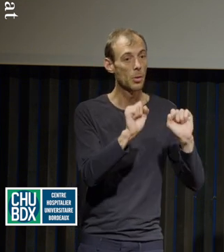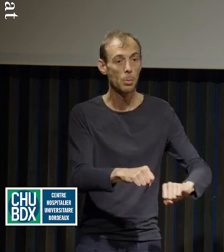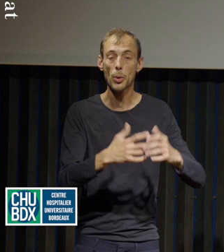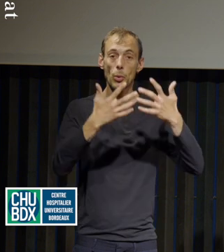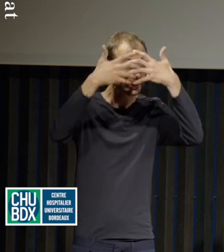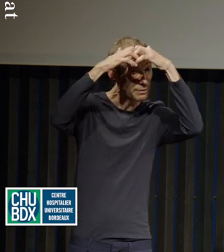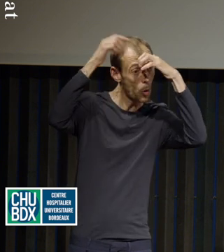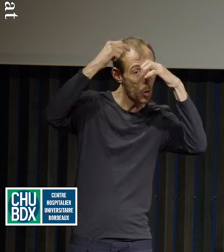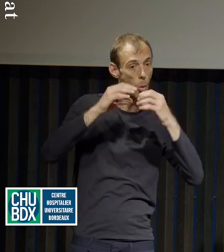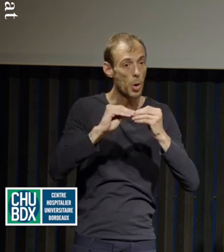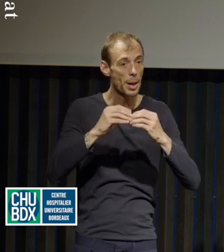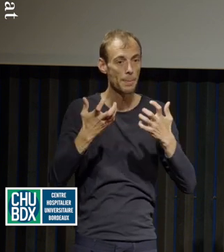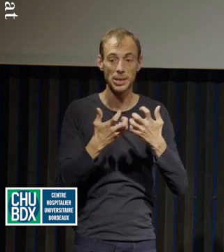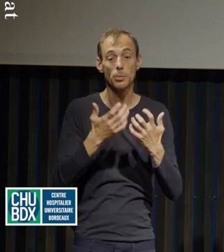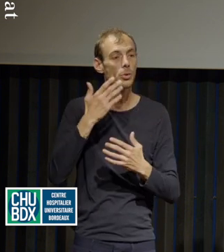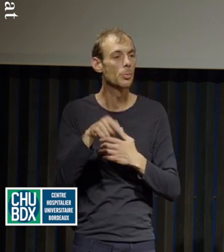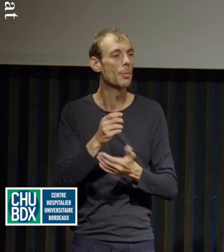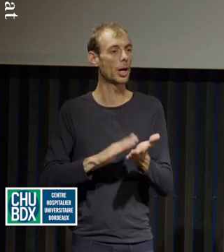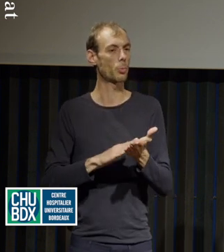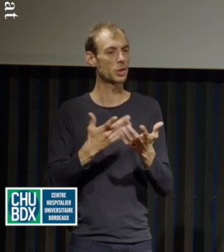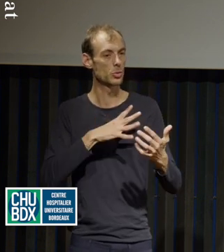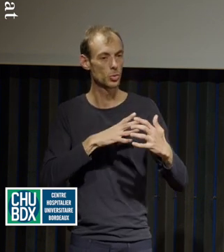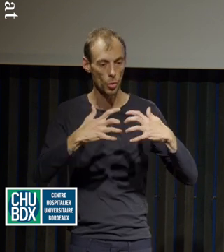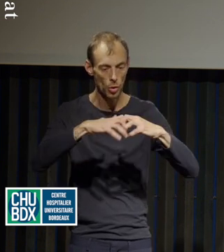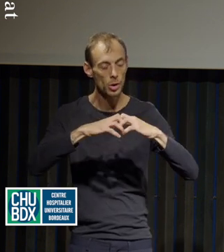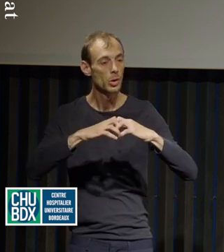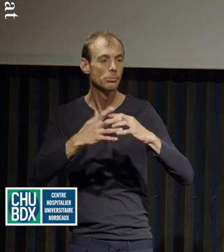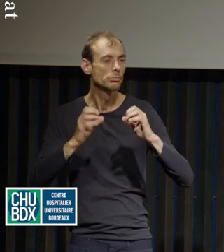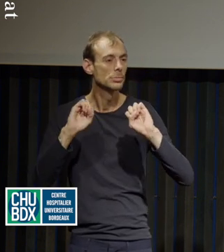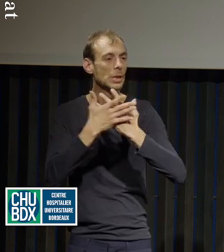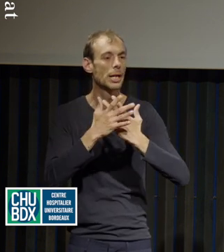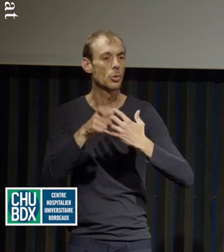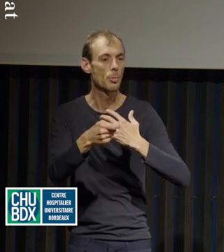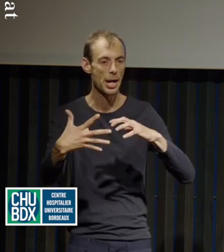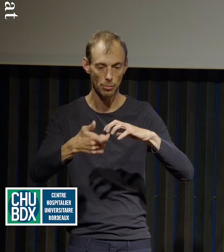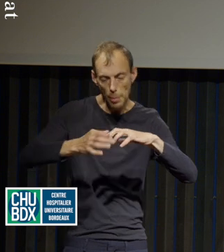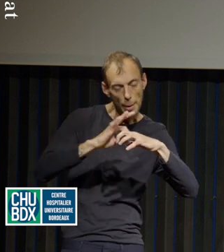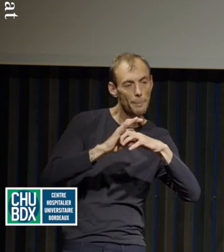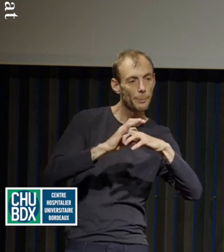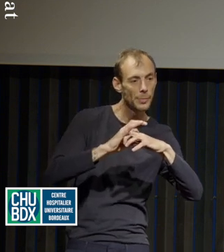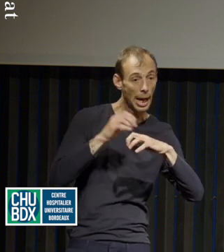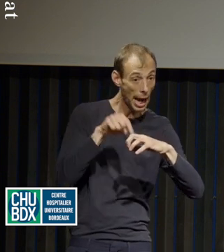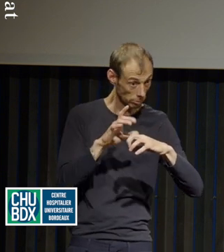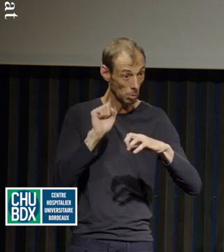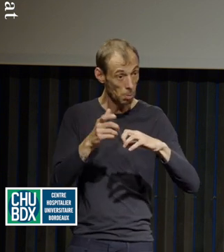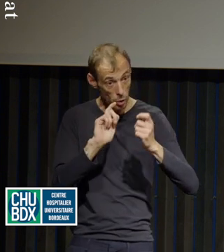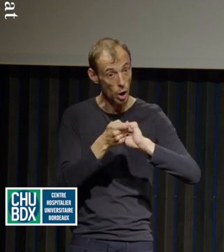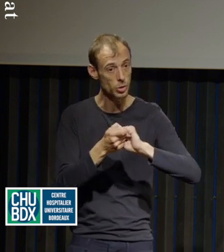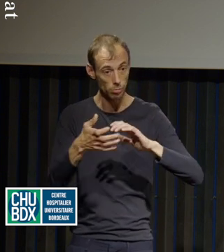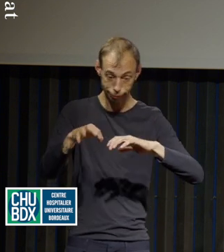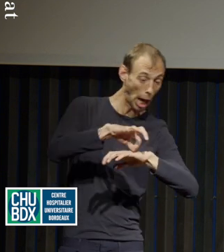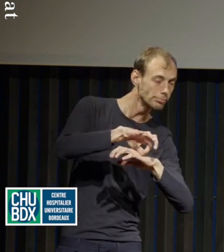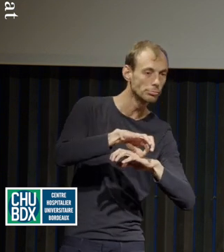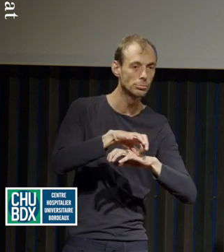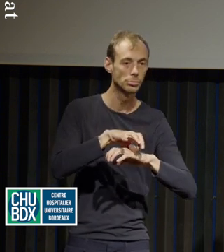récompense, l'axe du stress, la régulation des émotions. Et l'ensemble de ces vulnérabilités individuelles va faire que